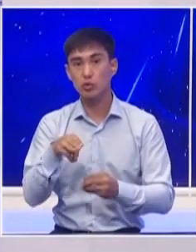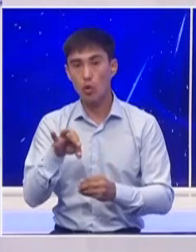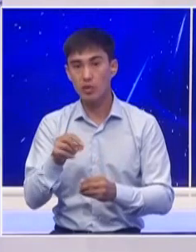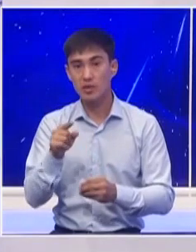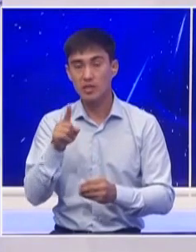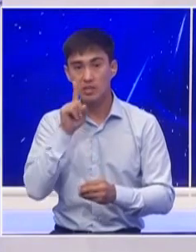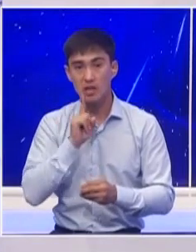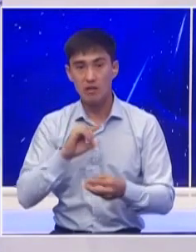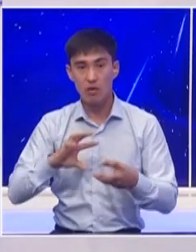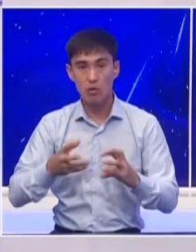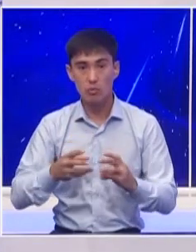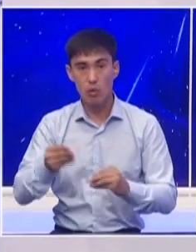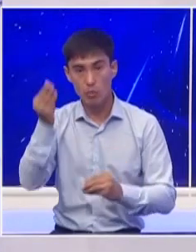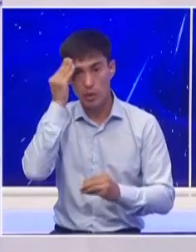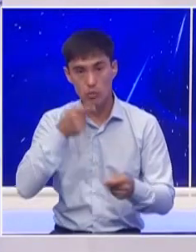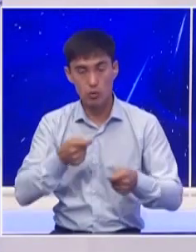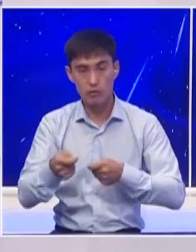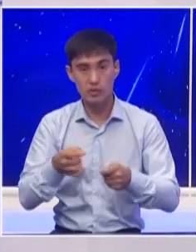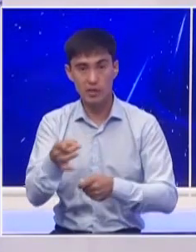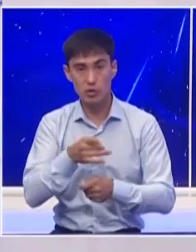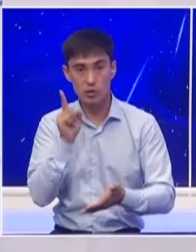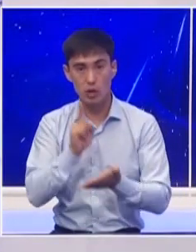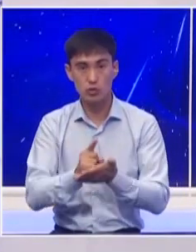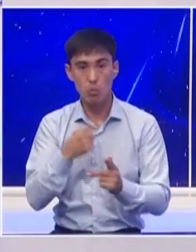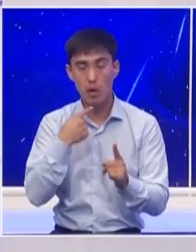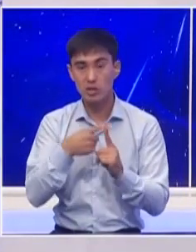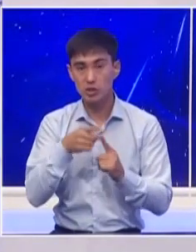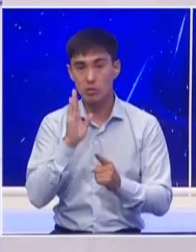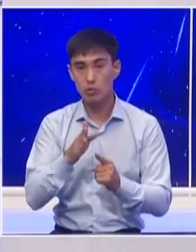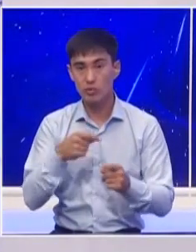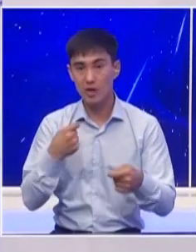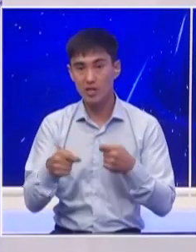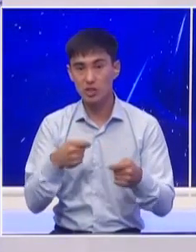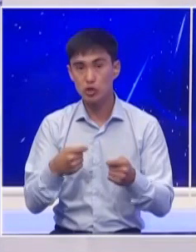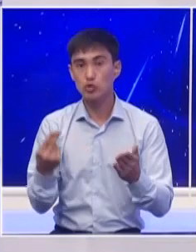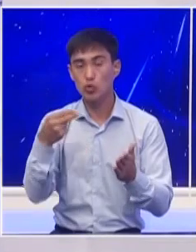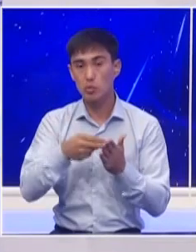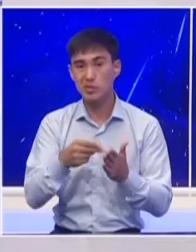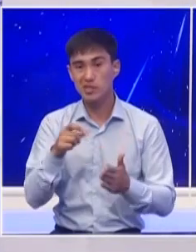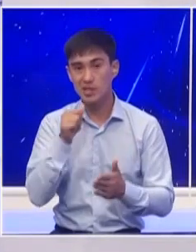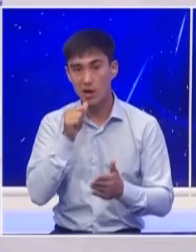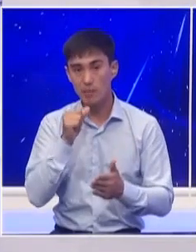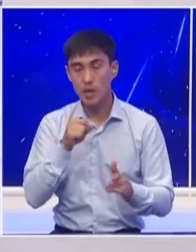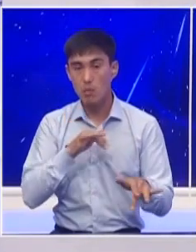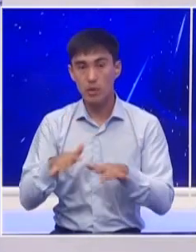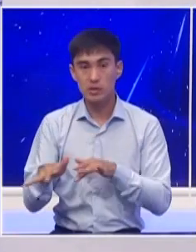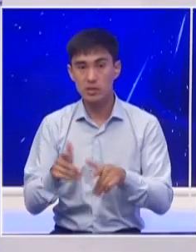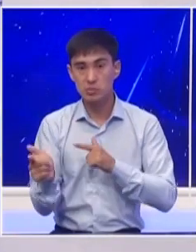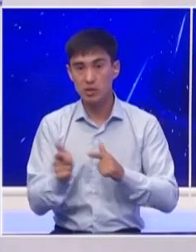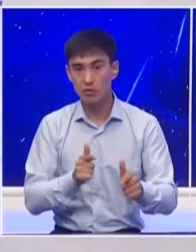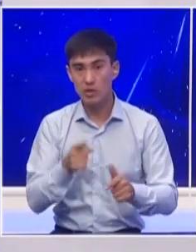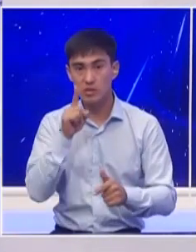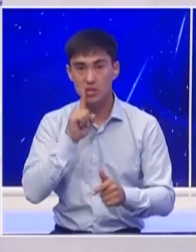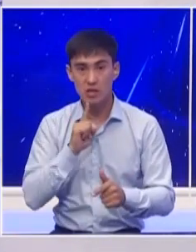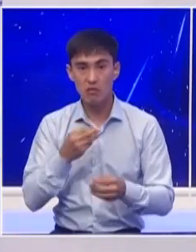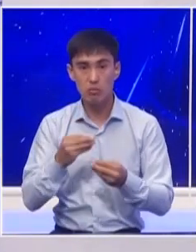корнеплода, что, по мнению руководства региона, должно положительно сказаться и на рыночной стоимости сахара. С процессом изготовления